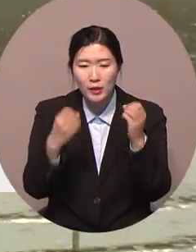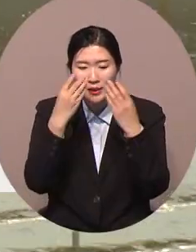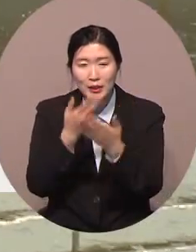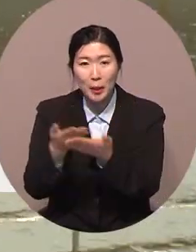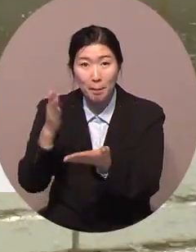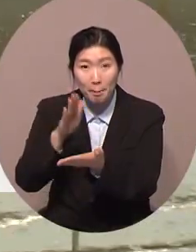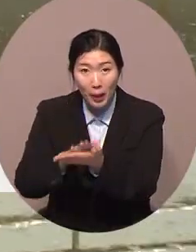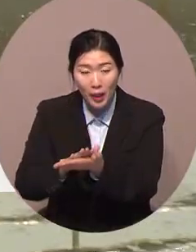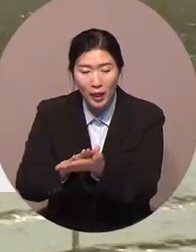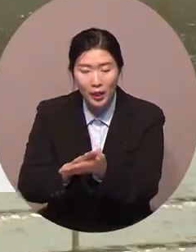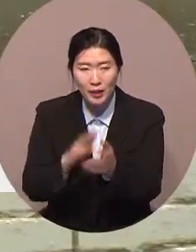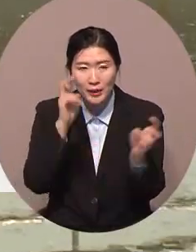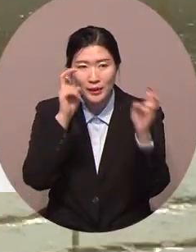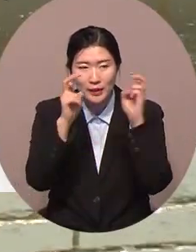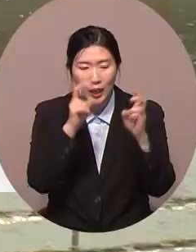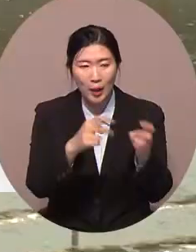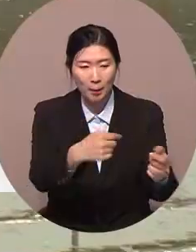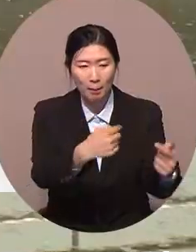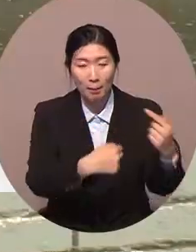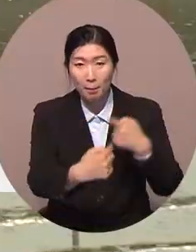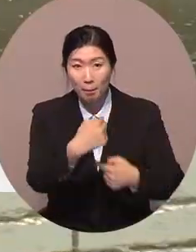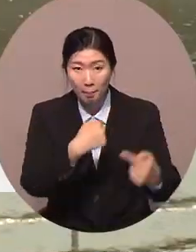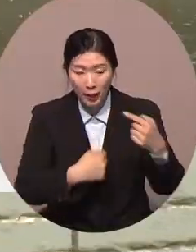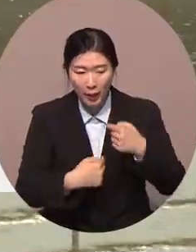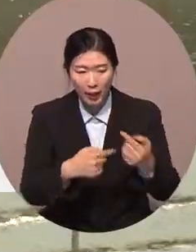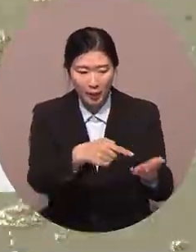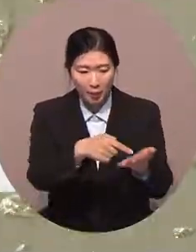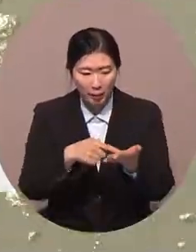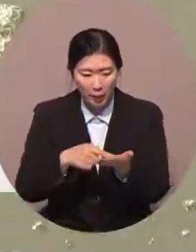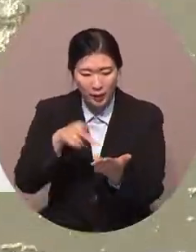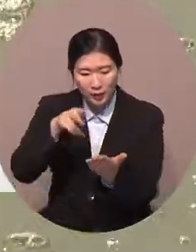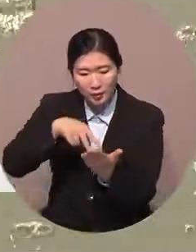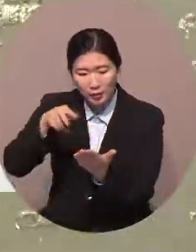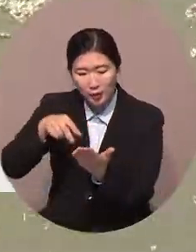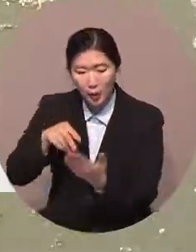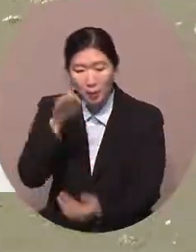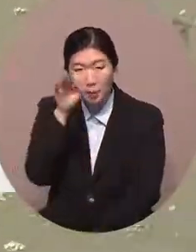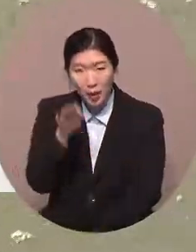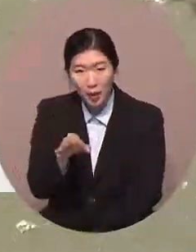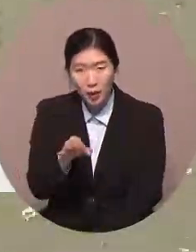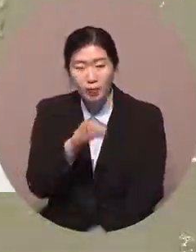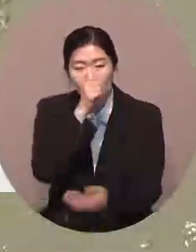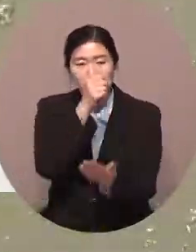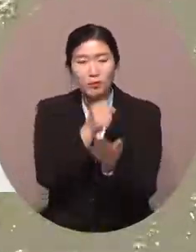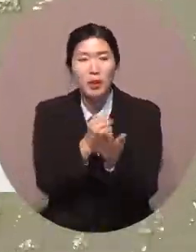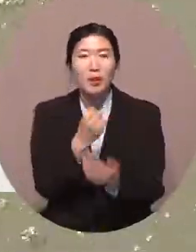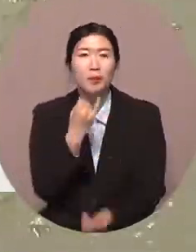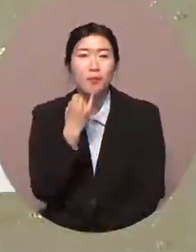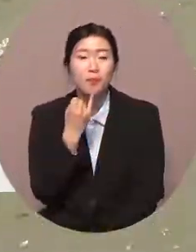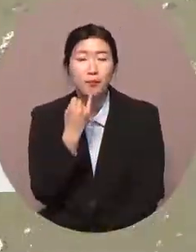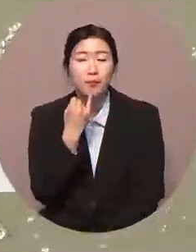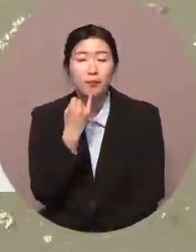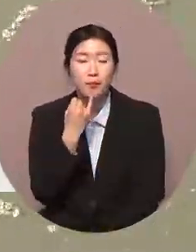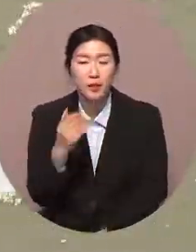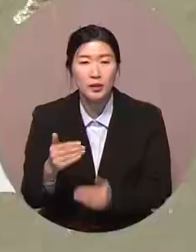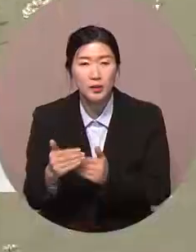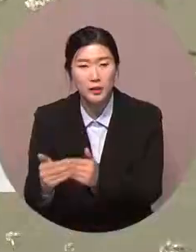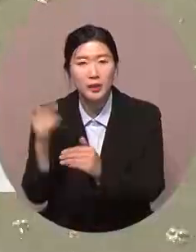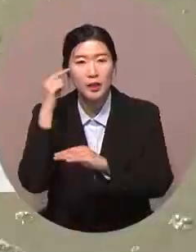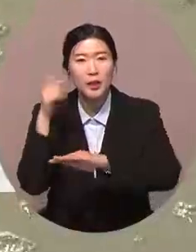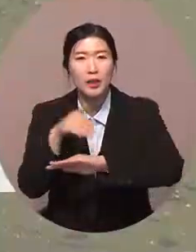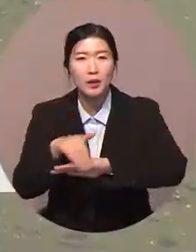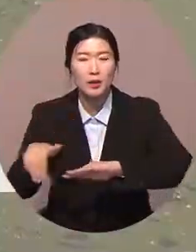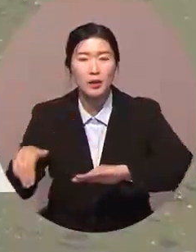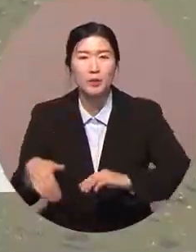현대화 민간투자 사업 사업 시행자가 제출한 착공 신고서를 검토한 결과 적정 통보를 받아 본격